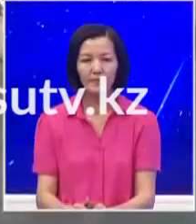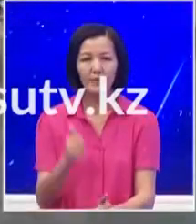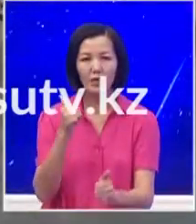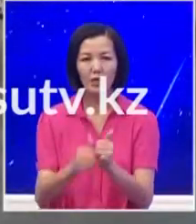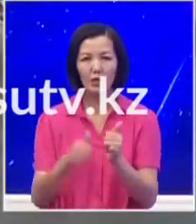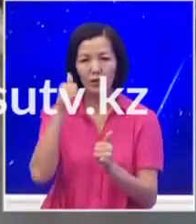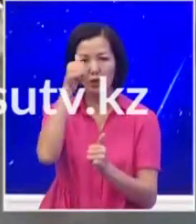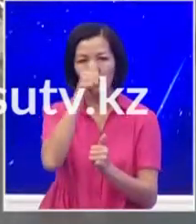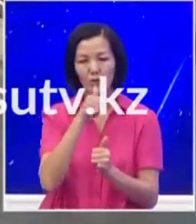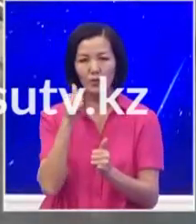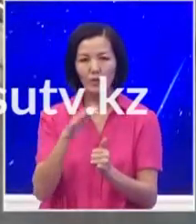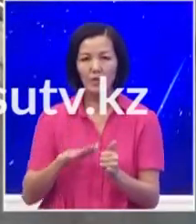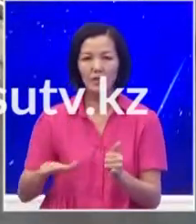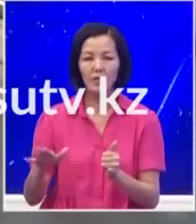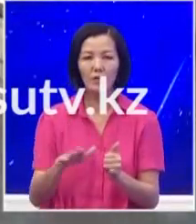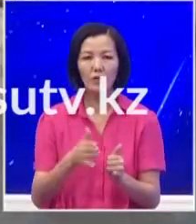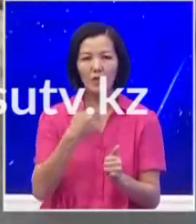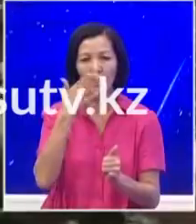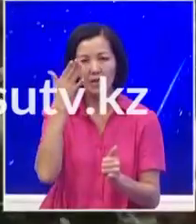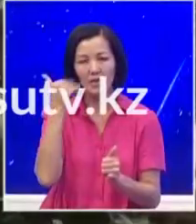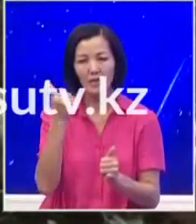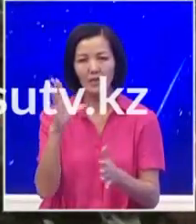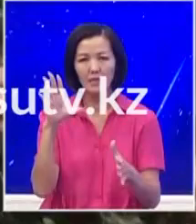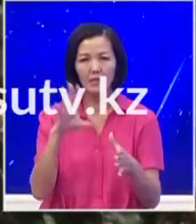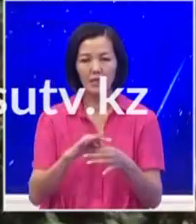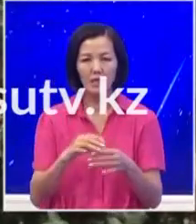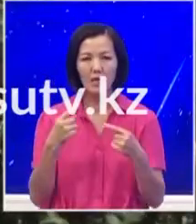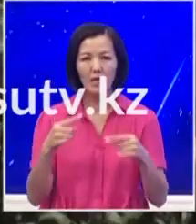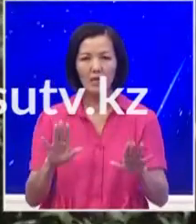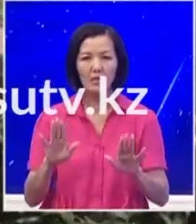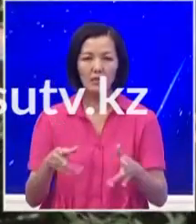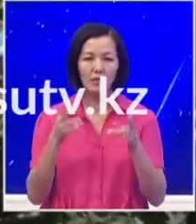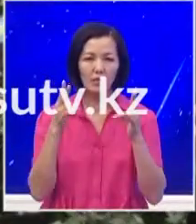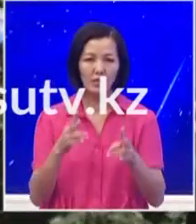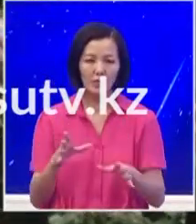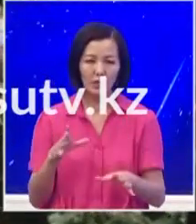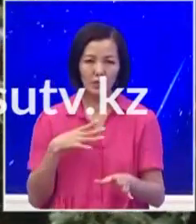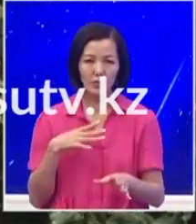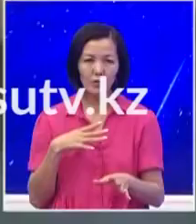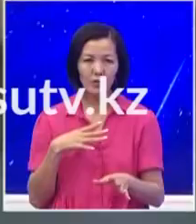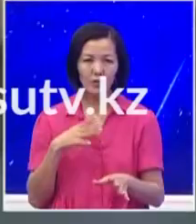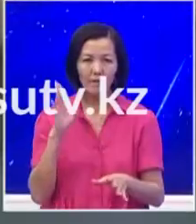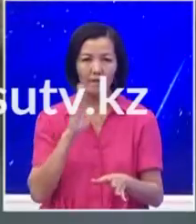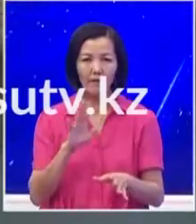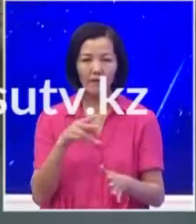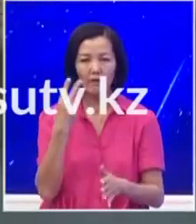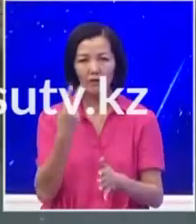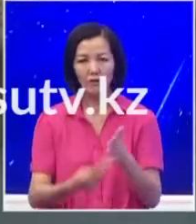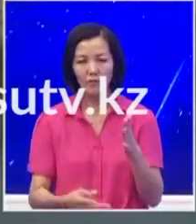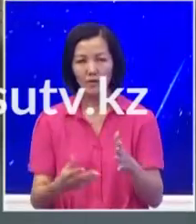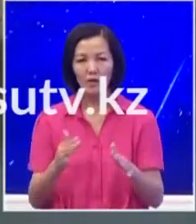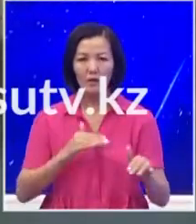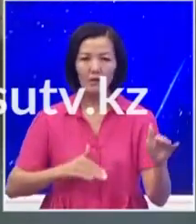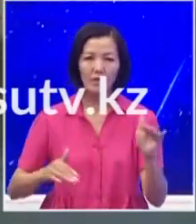Ежегодно на территории области в летний период продолжают регистрироваться различные несчастные случаи на водоемах. В большинстве это связано с